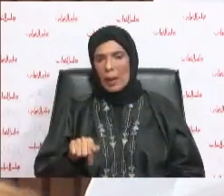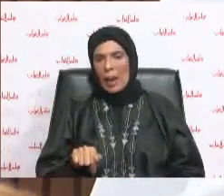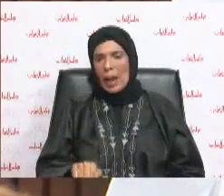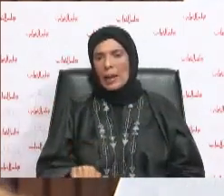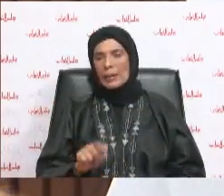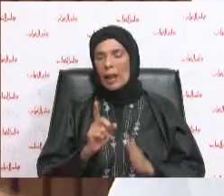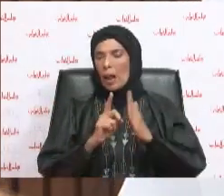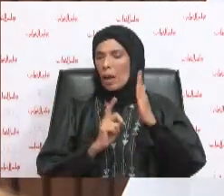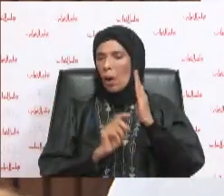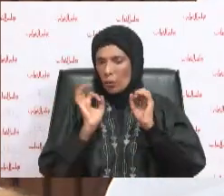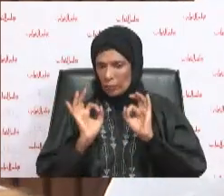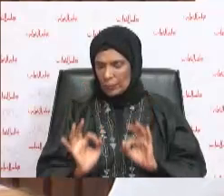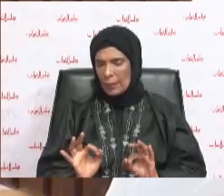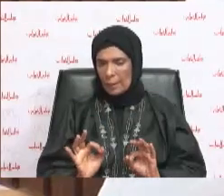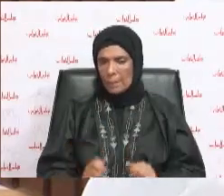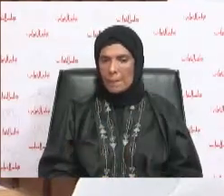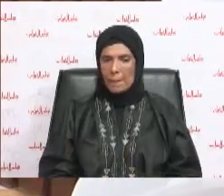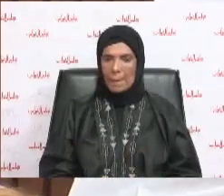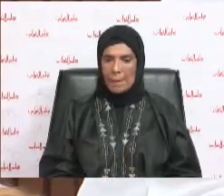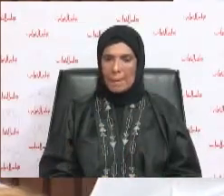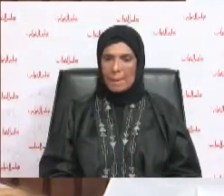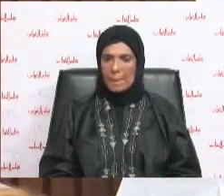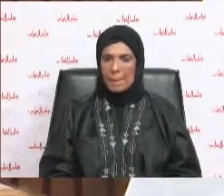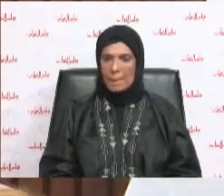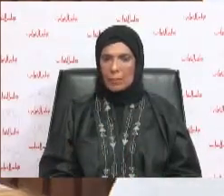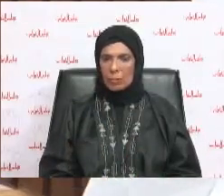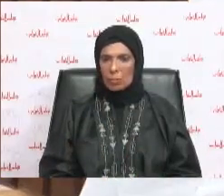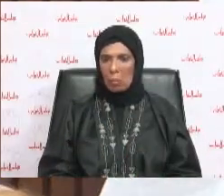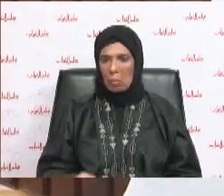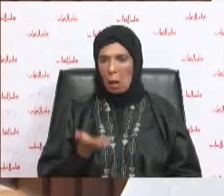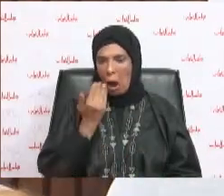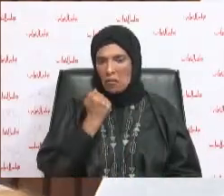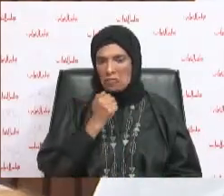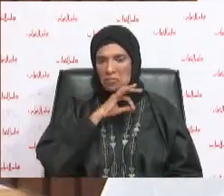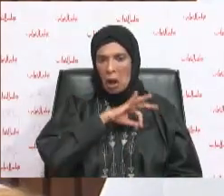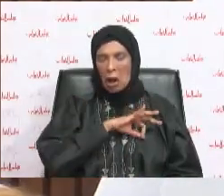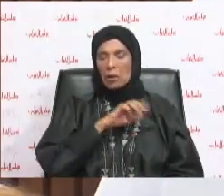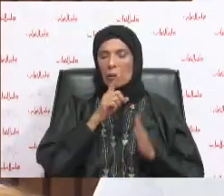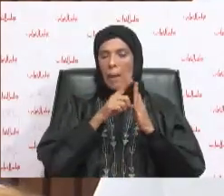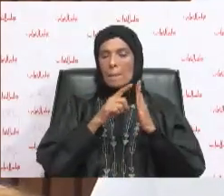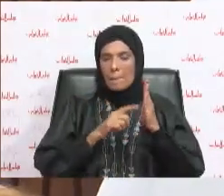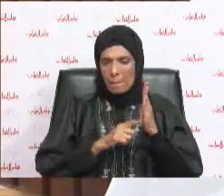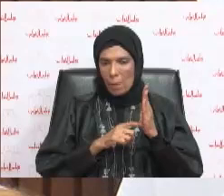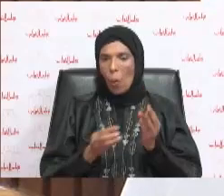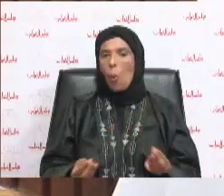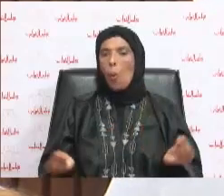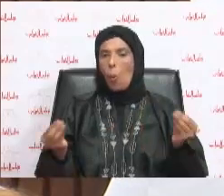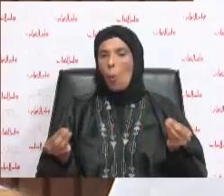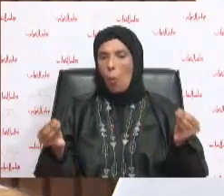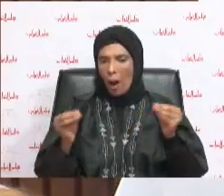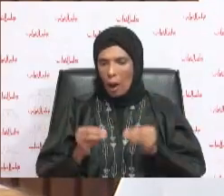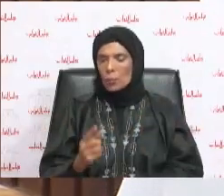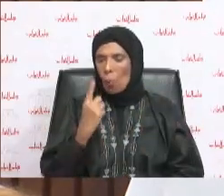القانون لا يؤمن الخائف ولا يردع الجاني، فما فائدة هذا القانون؟ سيكون وبالا على الناس. فلذلك احنا محتاجين لمدة